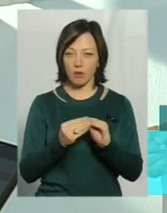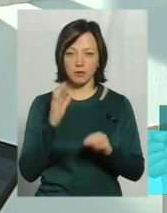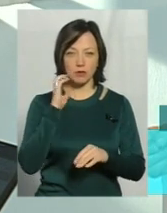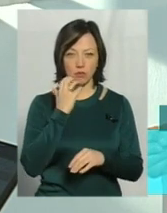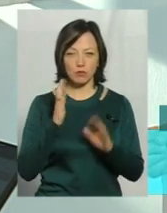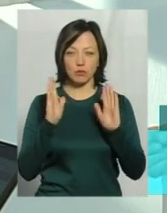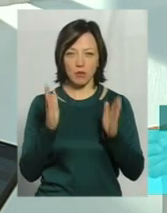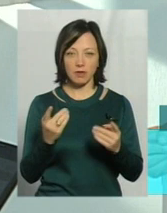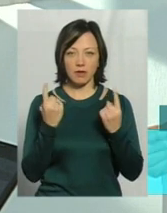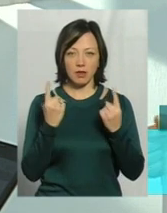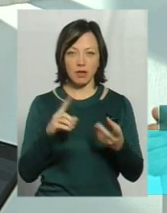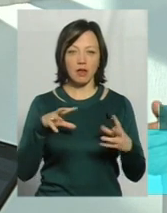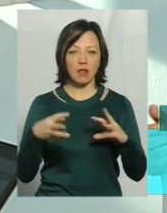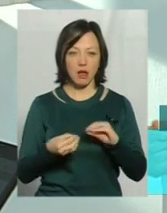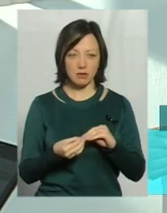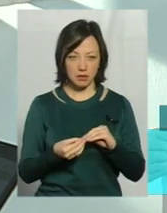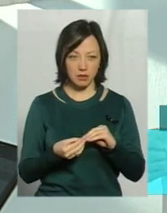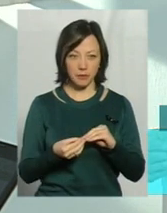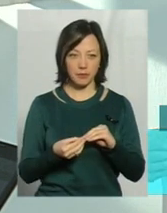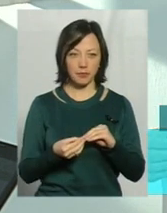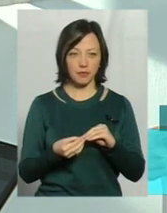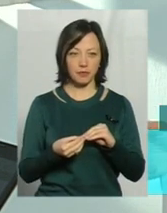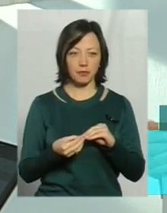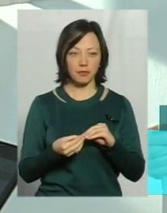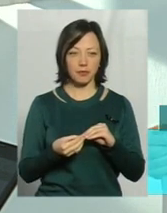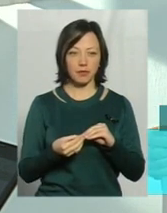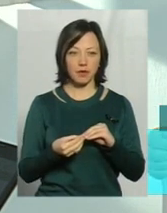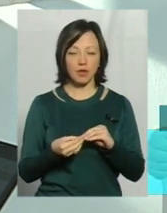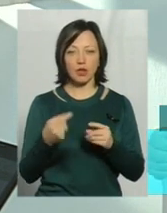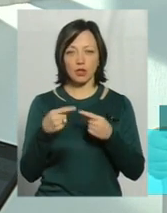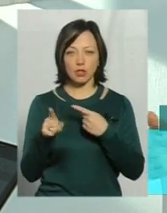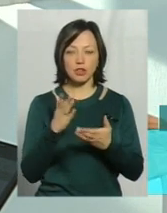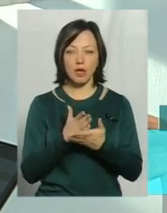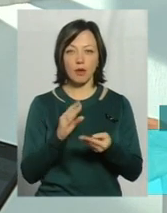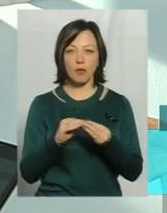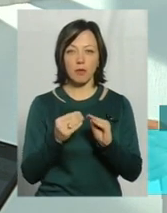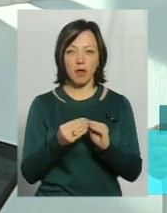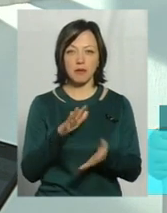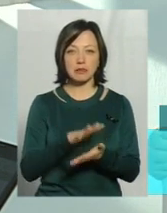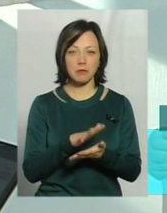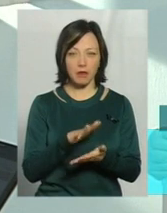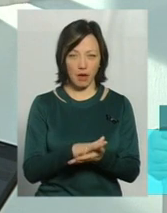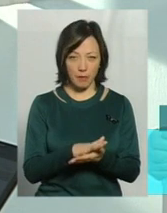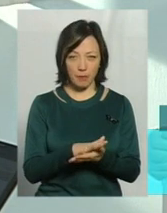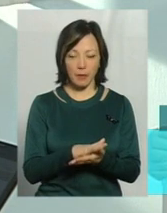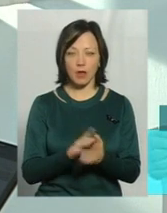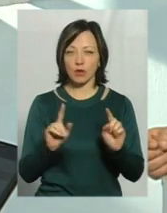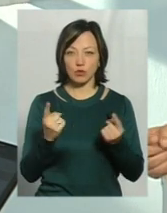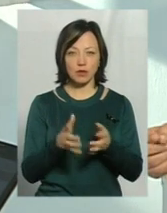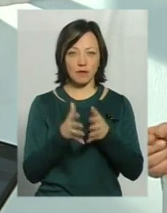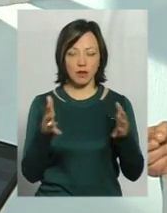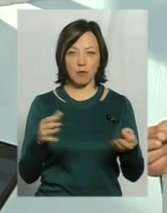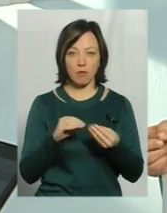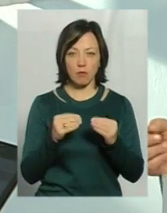буде мати дуже великі-великі наслідки. От, інше, є проблема сміття, це дуже велика